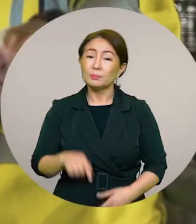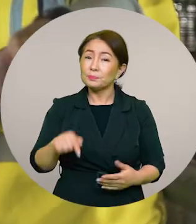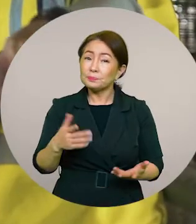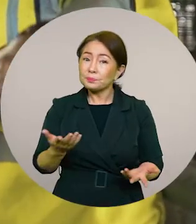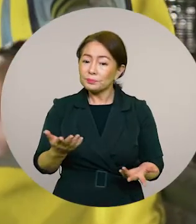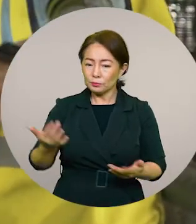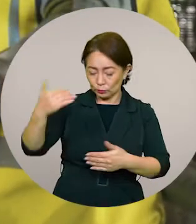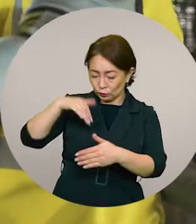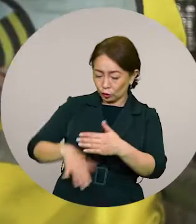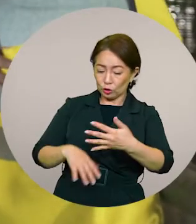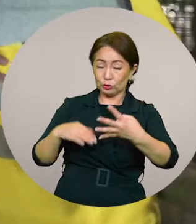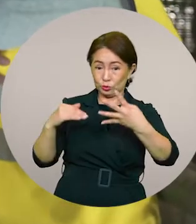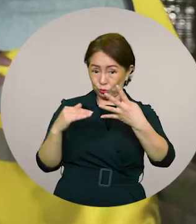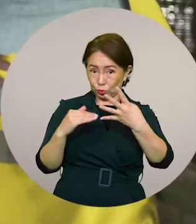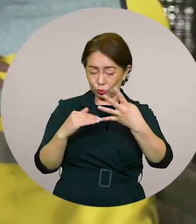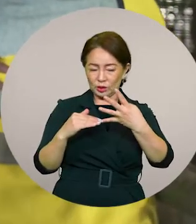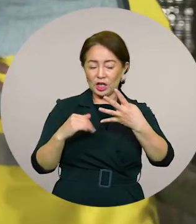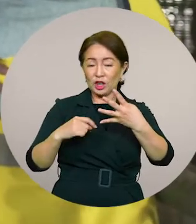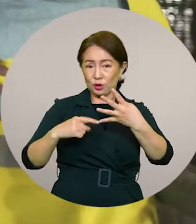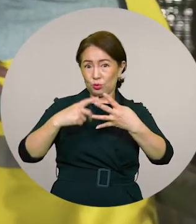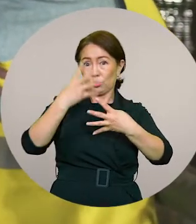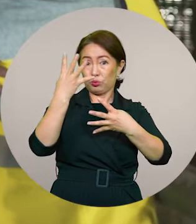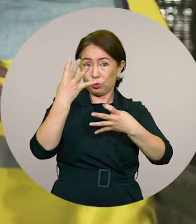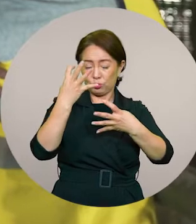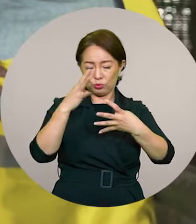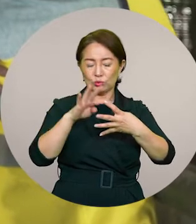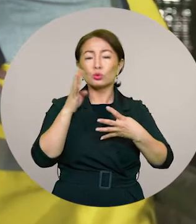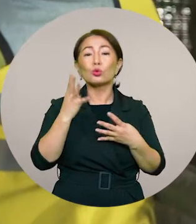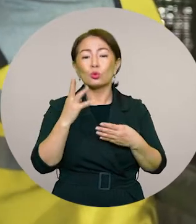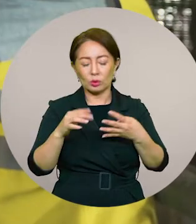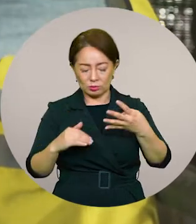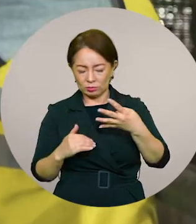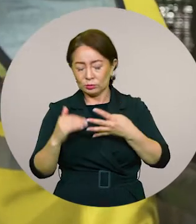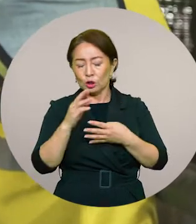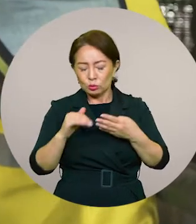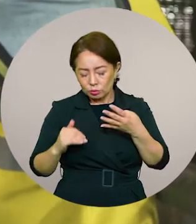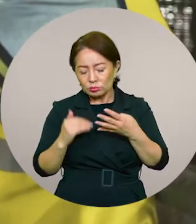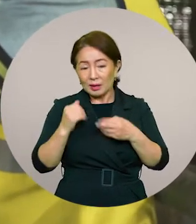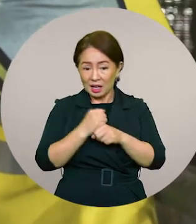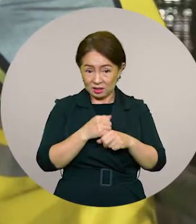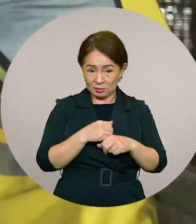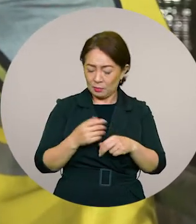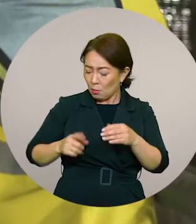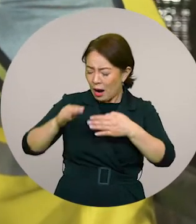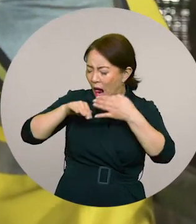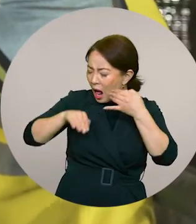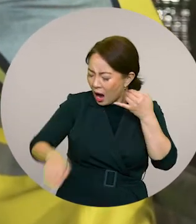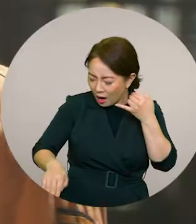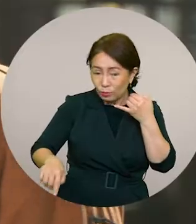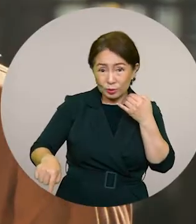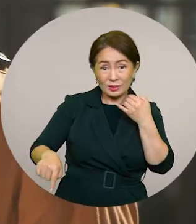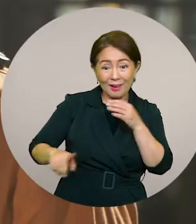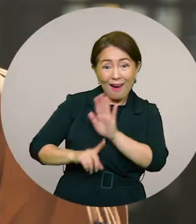Энэ доотлын нөгөө 4-р төвшнгөөс дээшгээ явж байгаа конвейер гэж ойлгож байна. Тийм, ер нь одоо нөгөө юуны анхдагч бутлуур гэдэг.